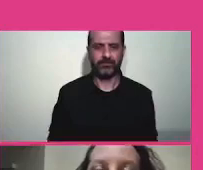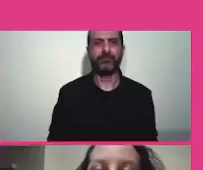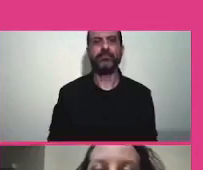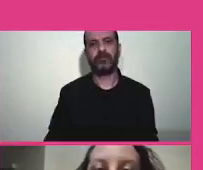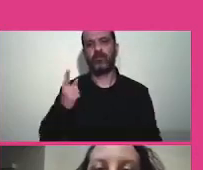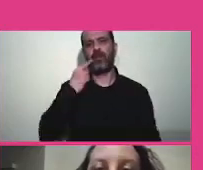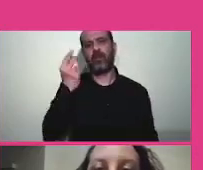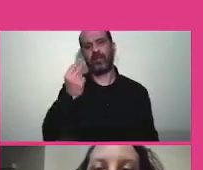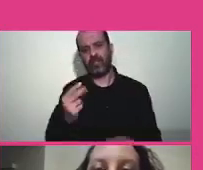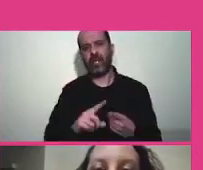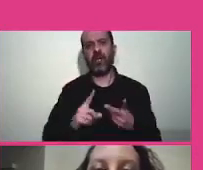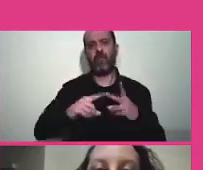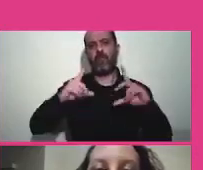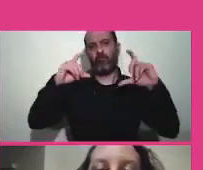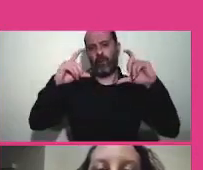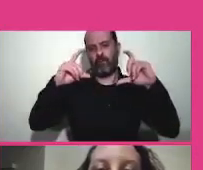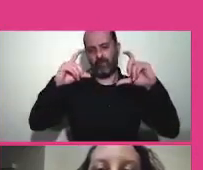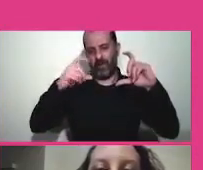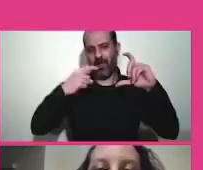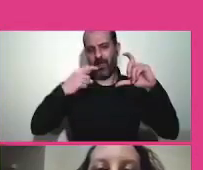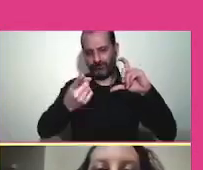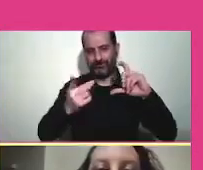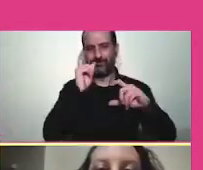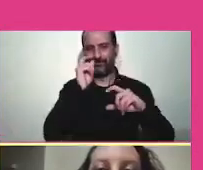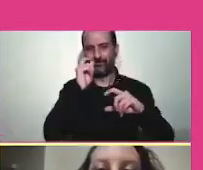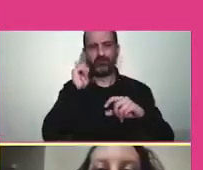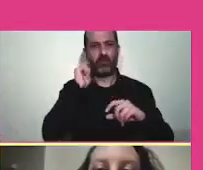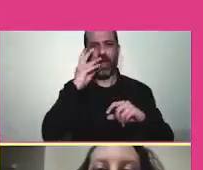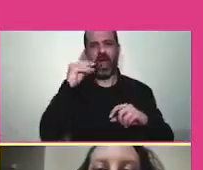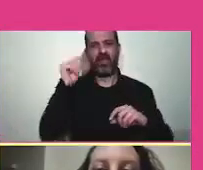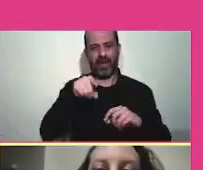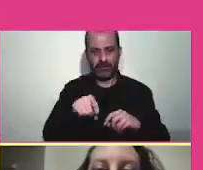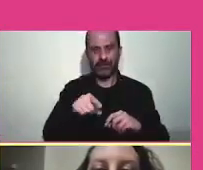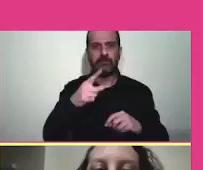Εικαστικά αυτογραφία. Μπράβο, Αντρέα, διάβαζε μας εσύ.